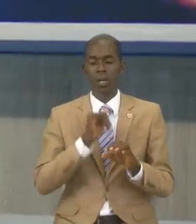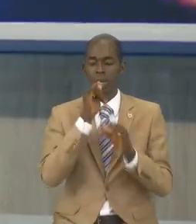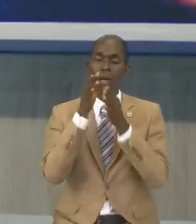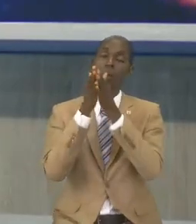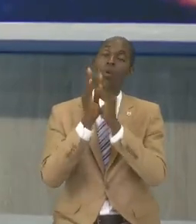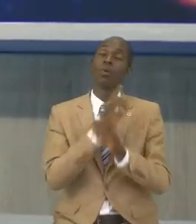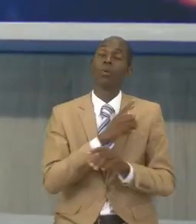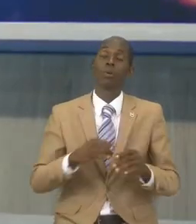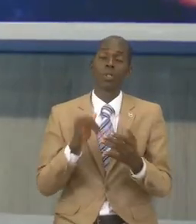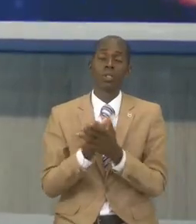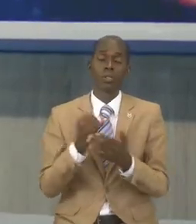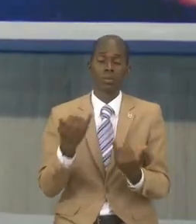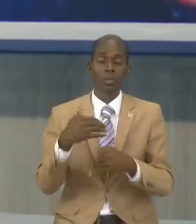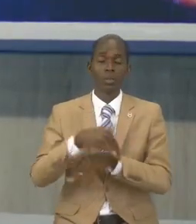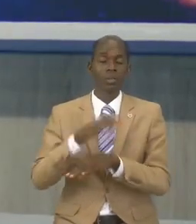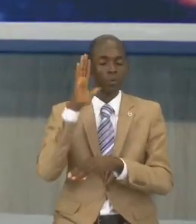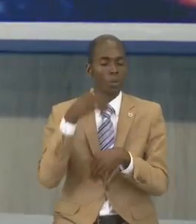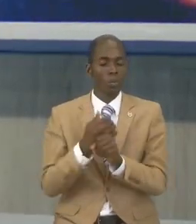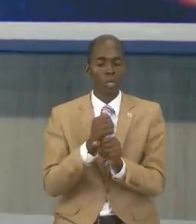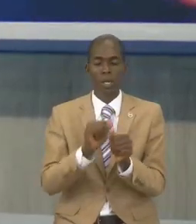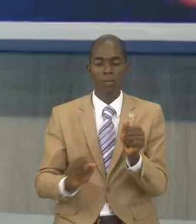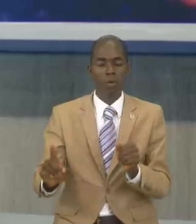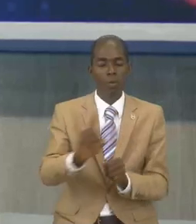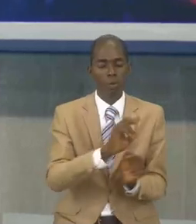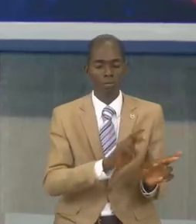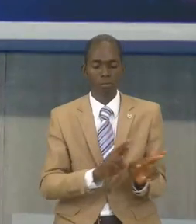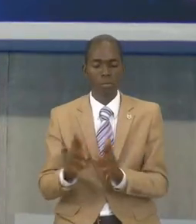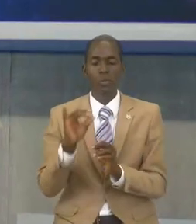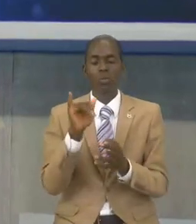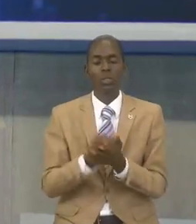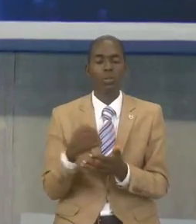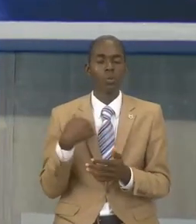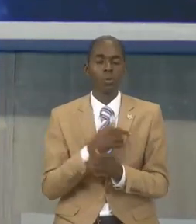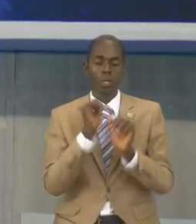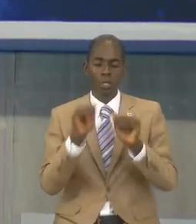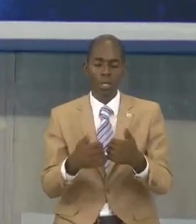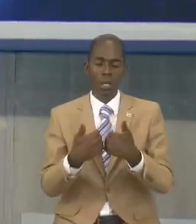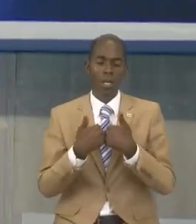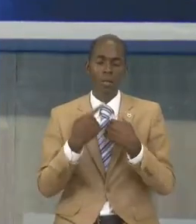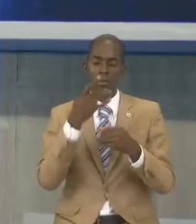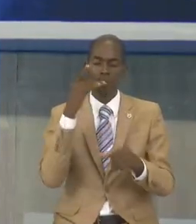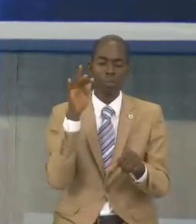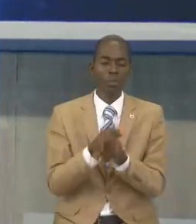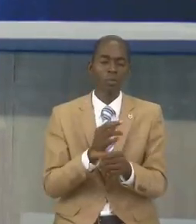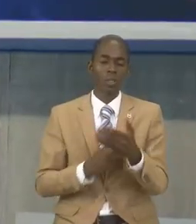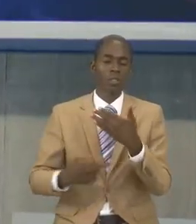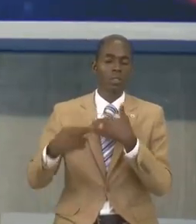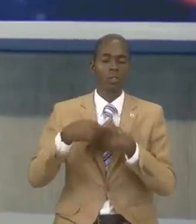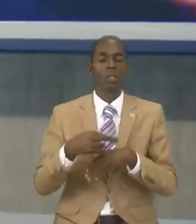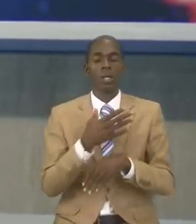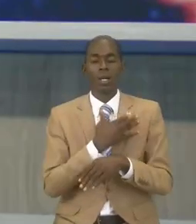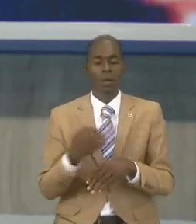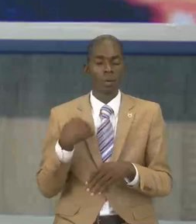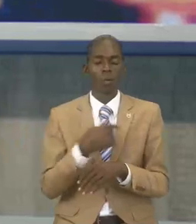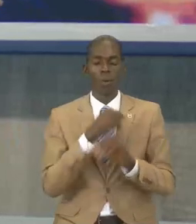Seigneur, que ce soit que tu amènes chacun de nous à être prêt pour avoir la restauration promise,